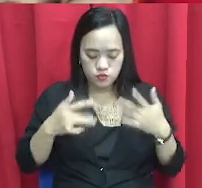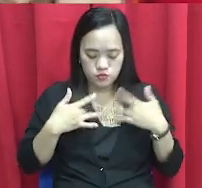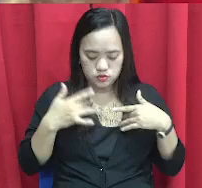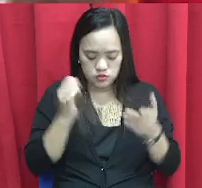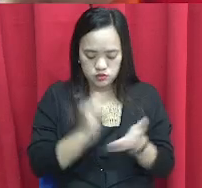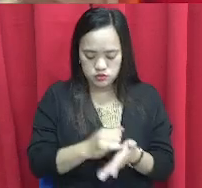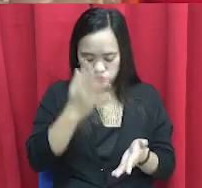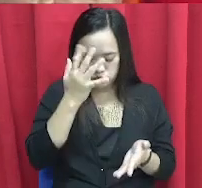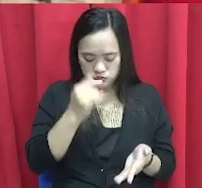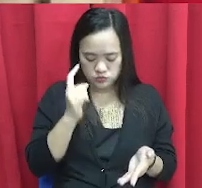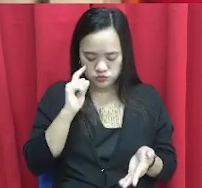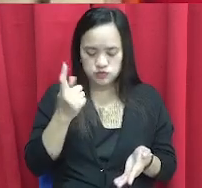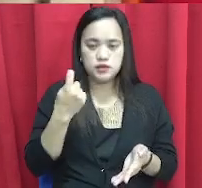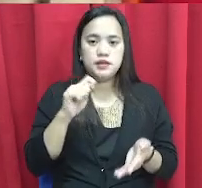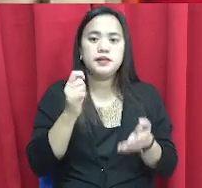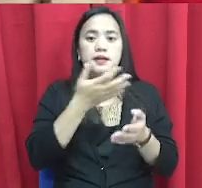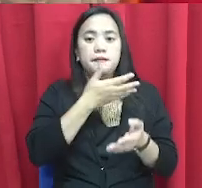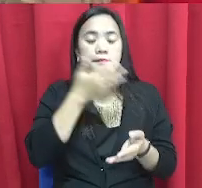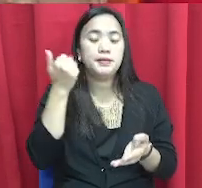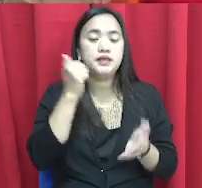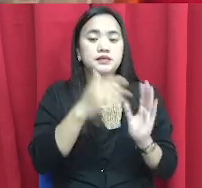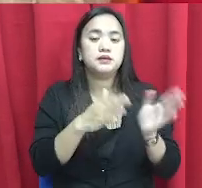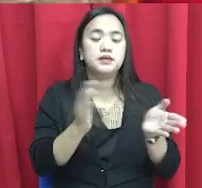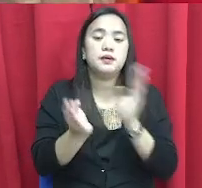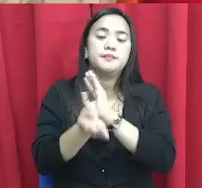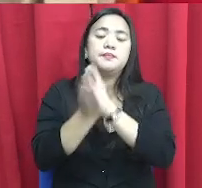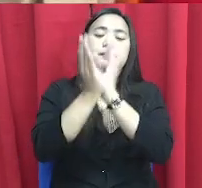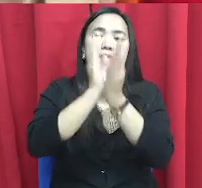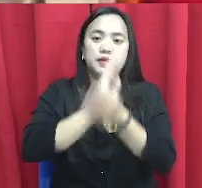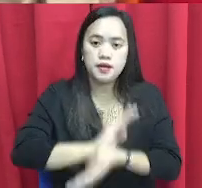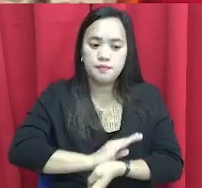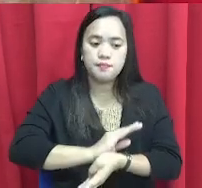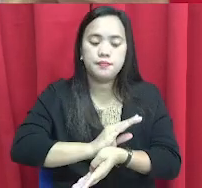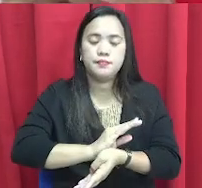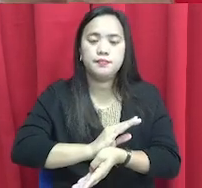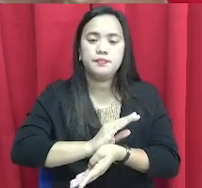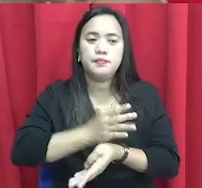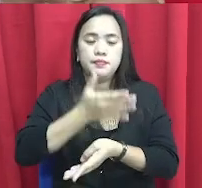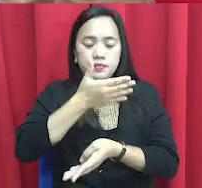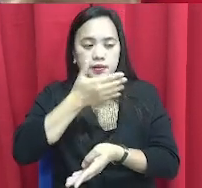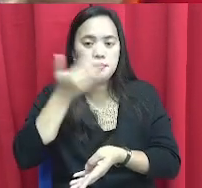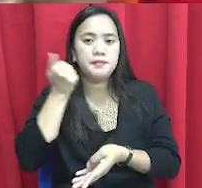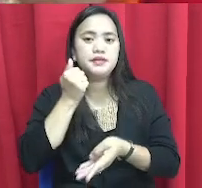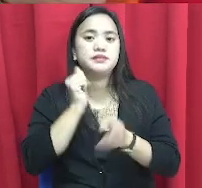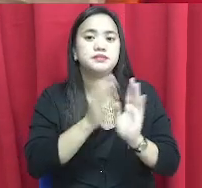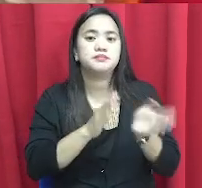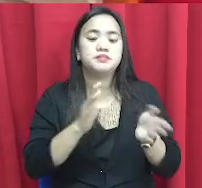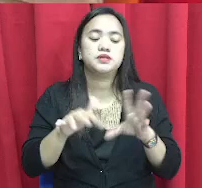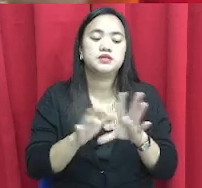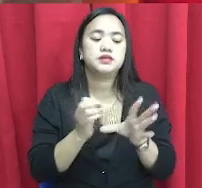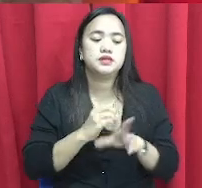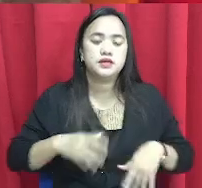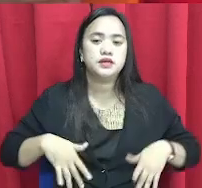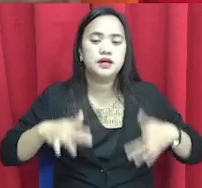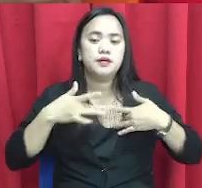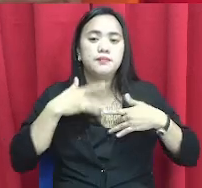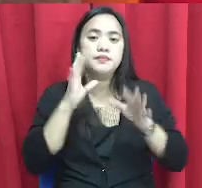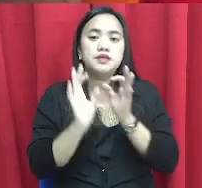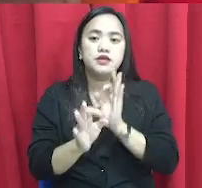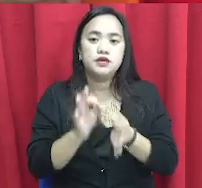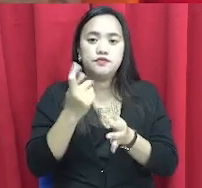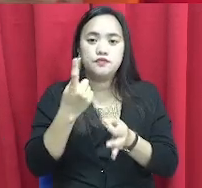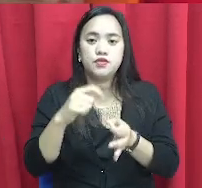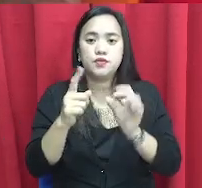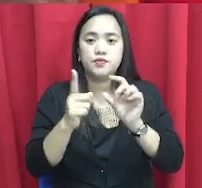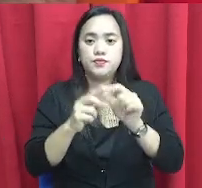Pastor the best plan became the best plan in our life kapag ang salita ng Diyos at